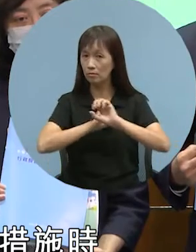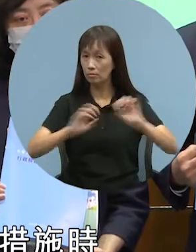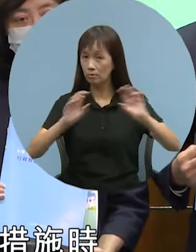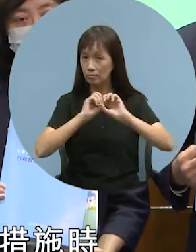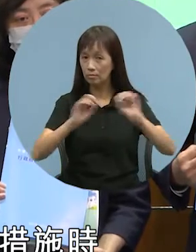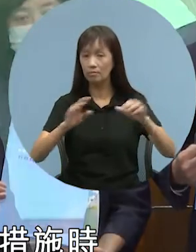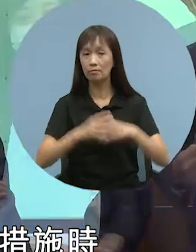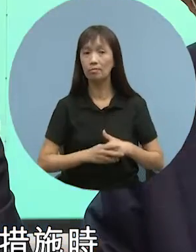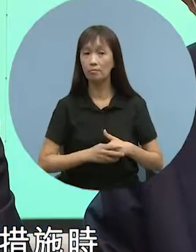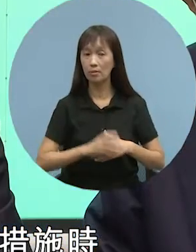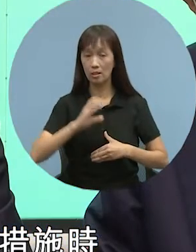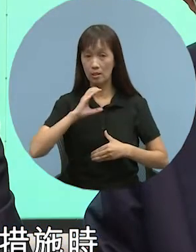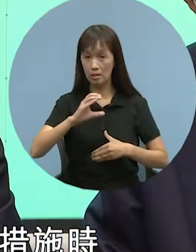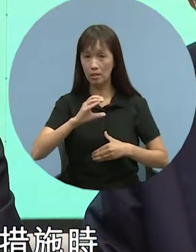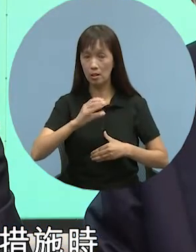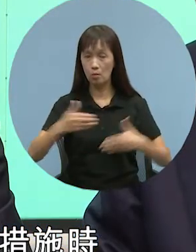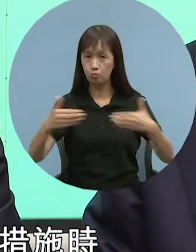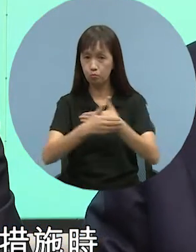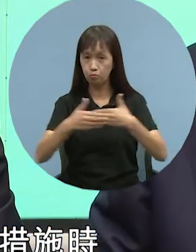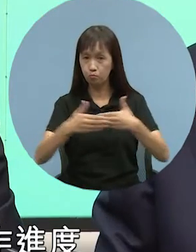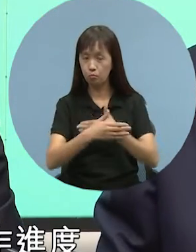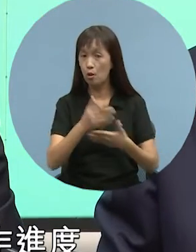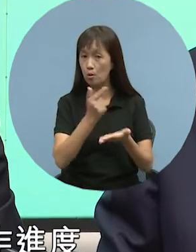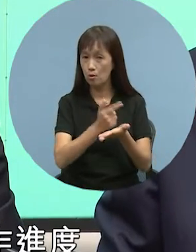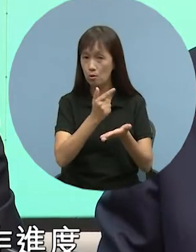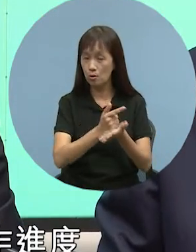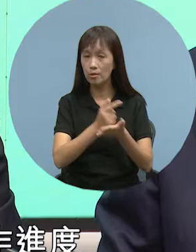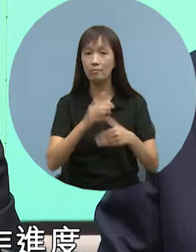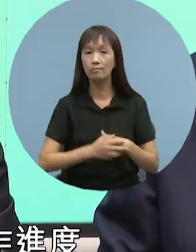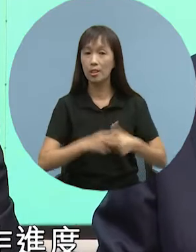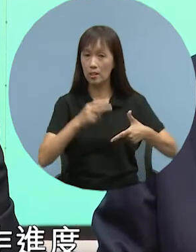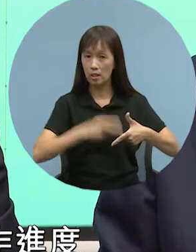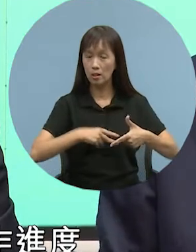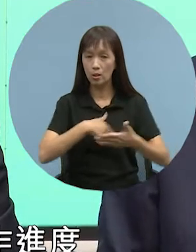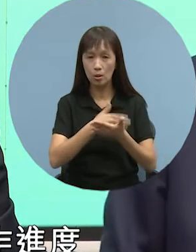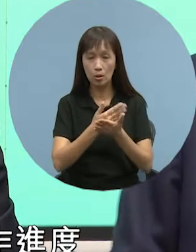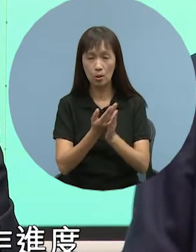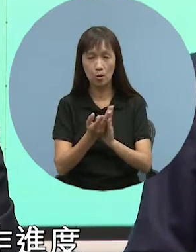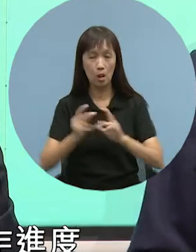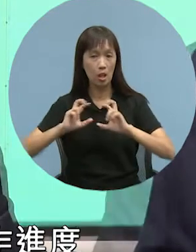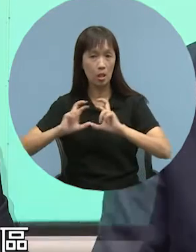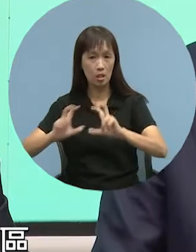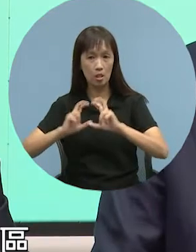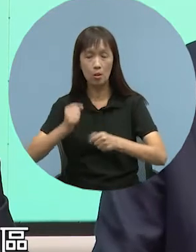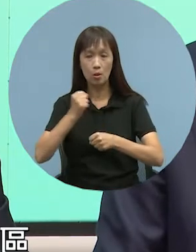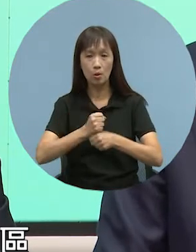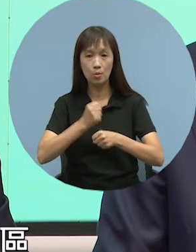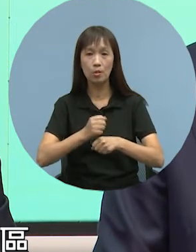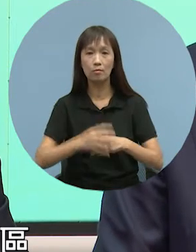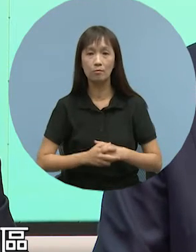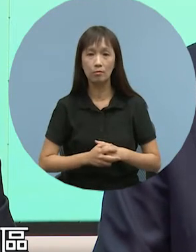陈帆讲解有关运输方面的主要措施时，介绍多项跨境铁路项目的工作进度。 为